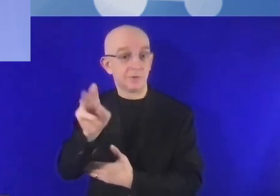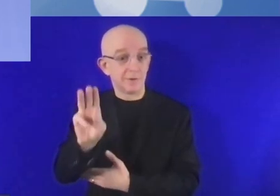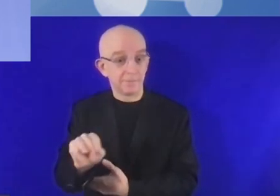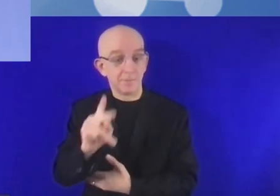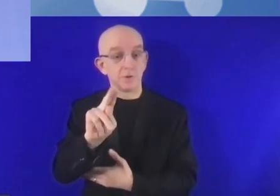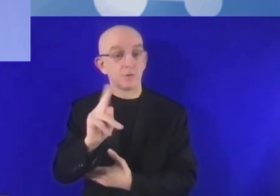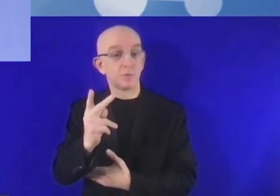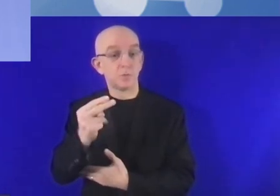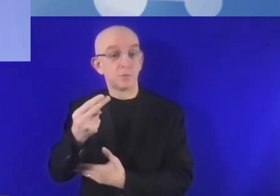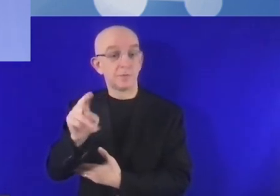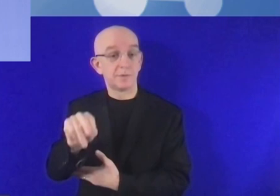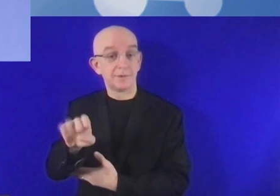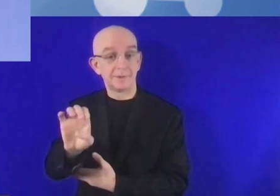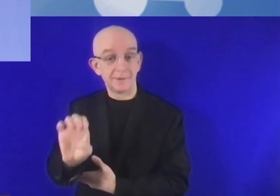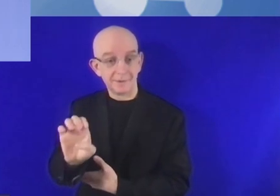RIPE.